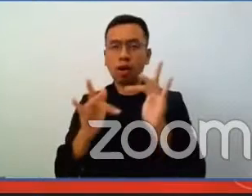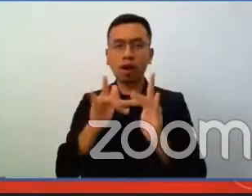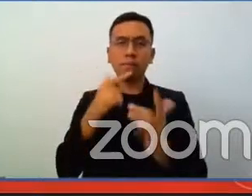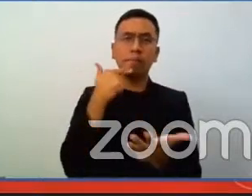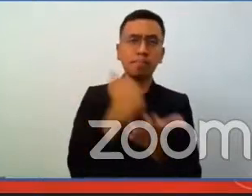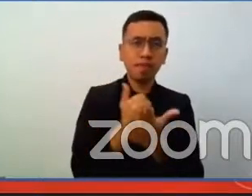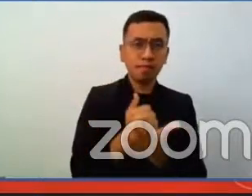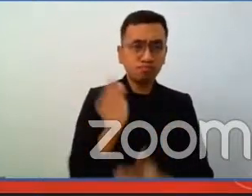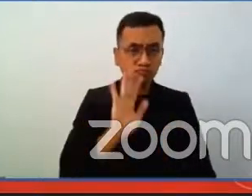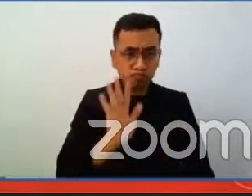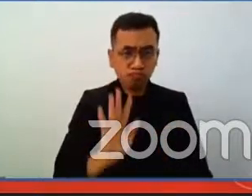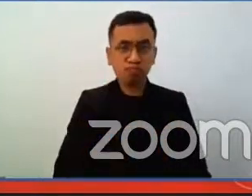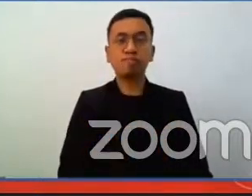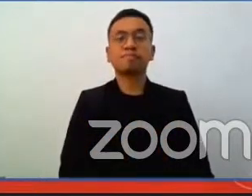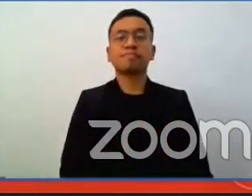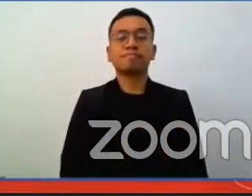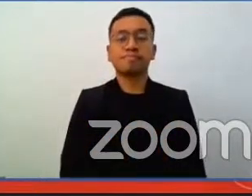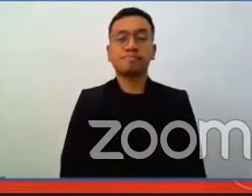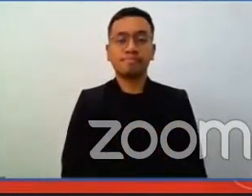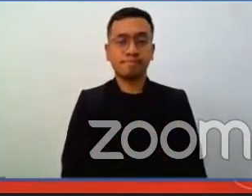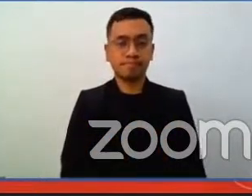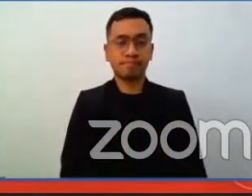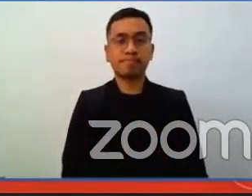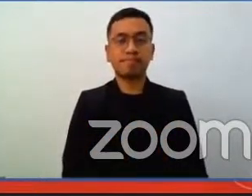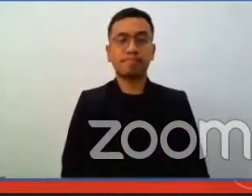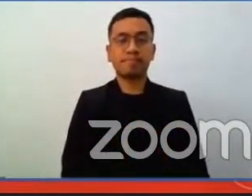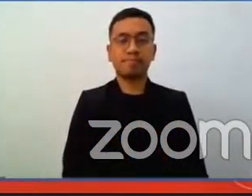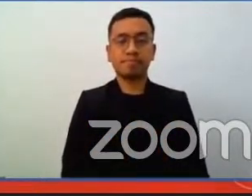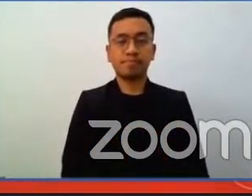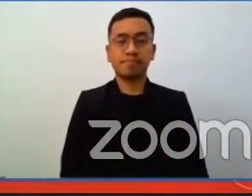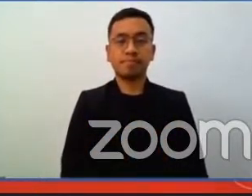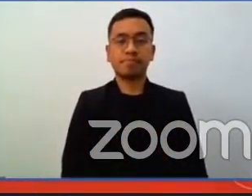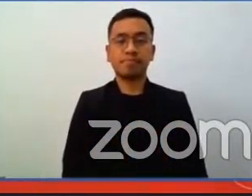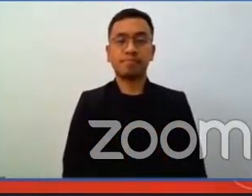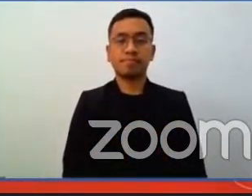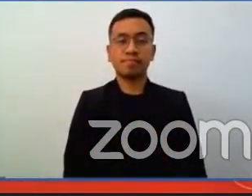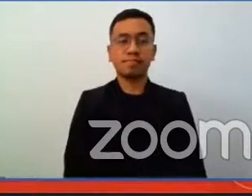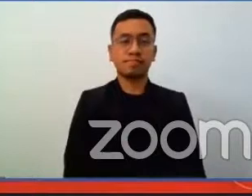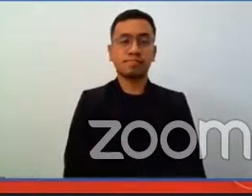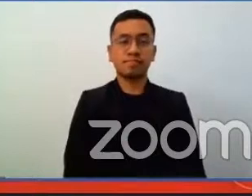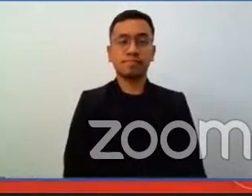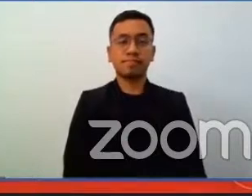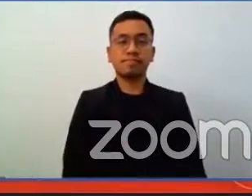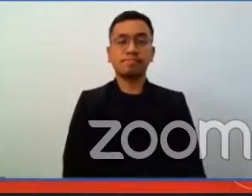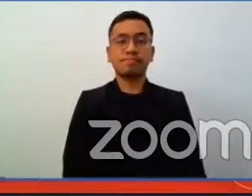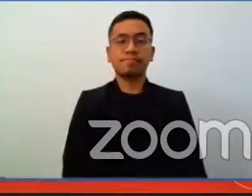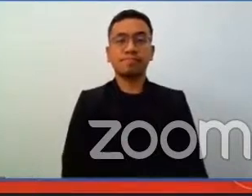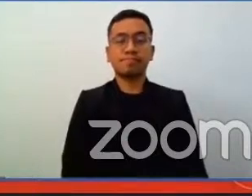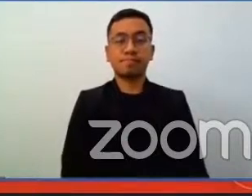Terdengar, Pak Mas Hafiz? Jelas, Pak. Jelas. Oke, baik.